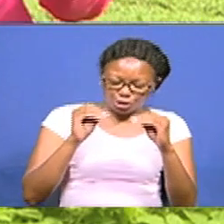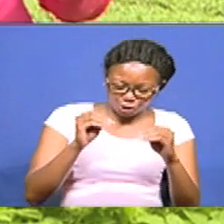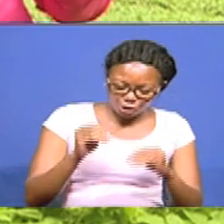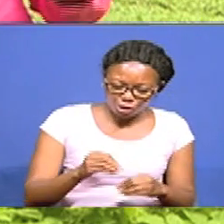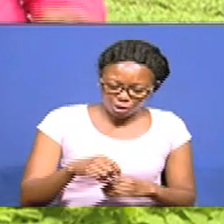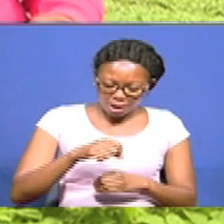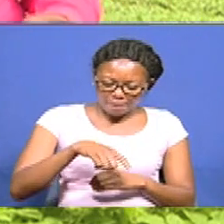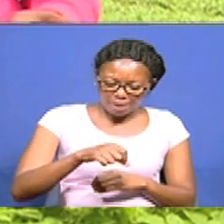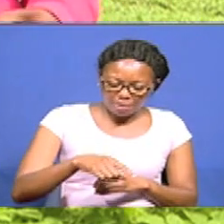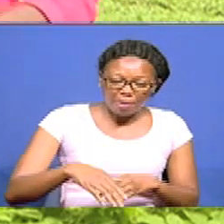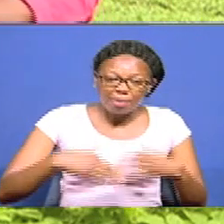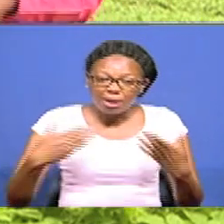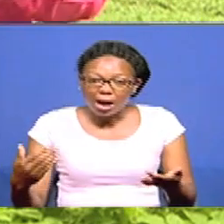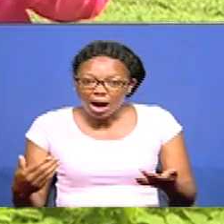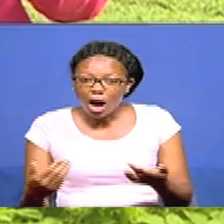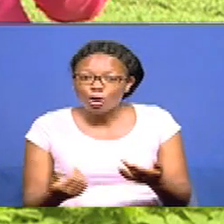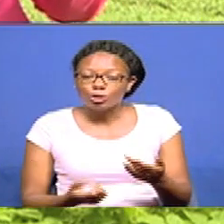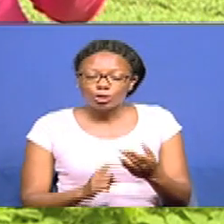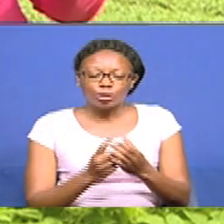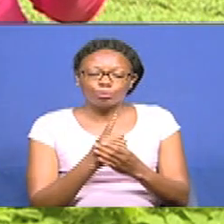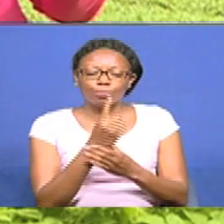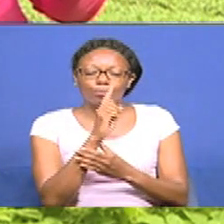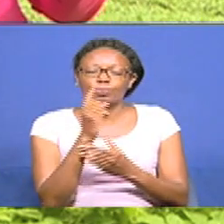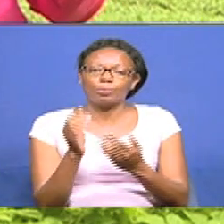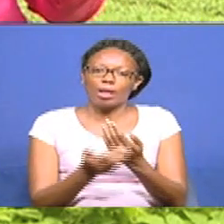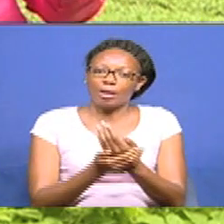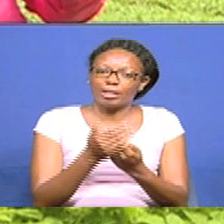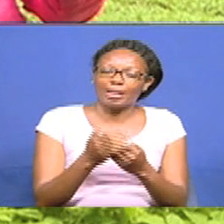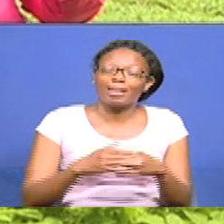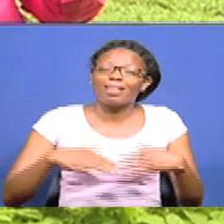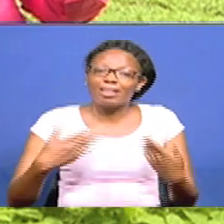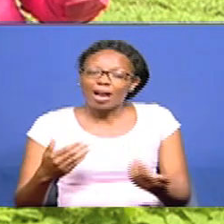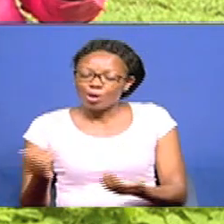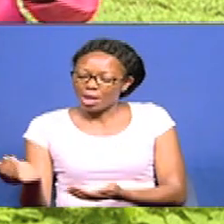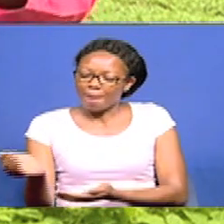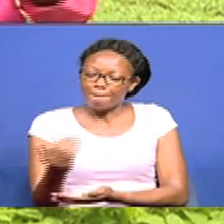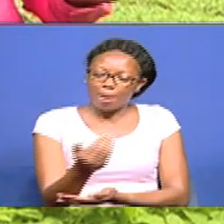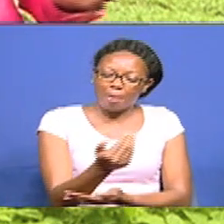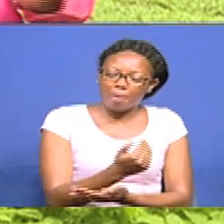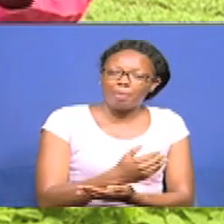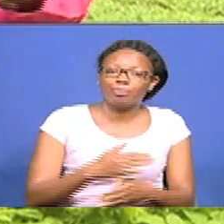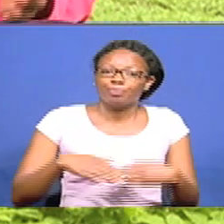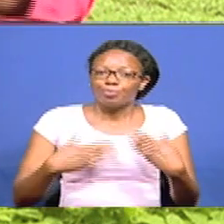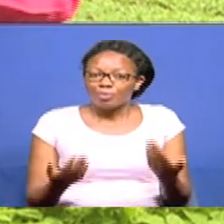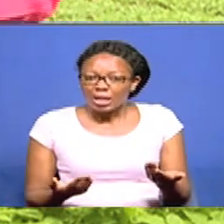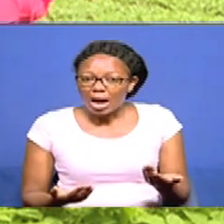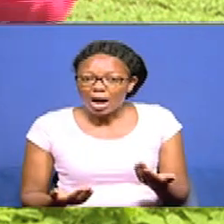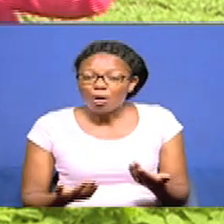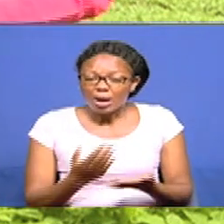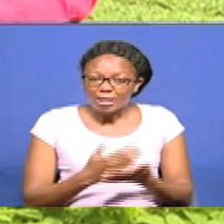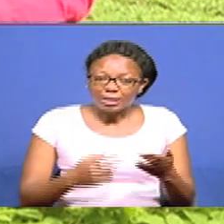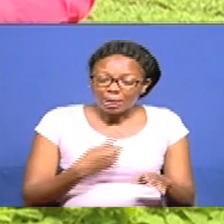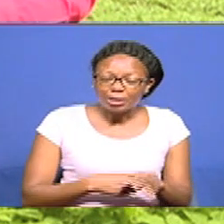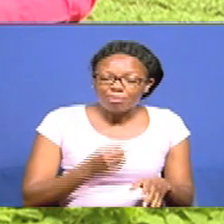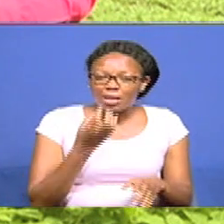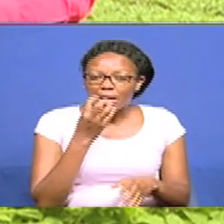vile anaweza kupata mazao kubwa, vile anaweza kutime season. Kuna wakati mwingine nyanya inatoka